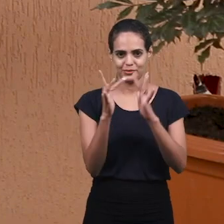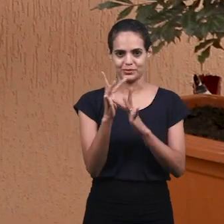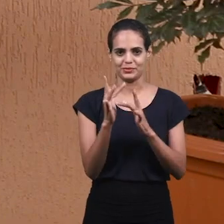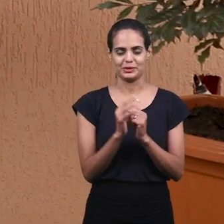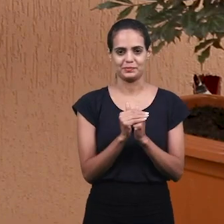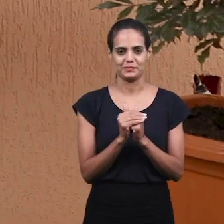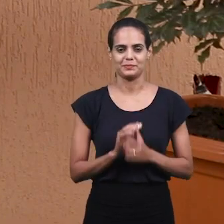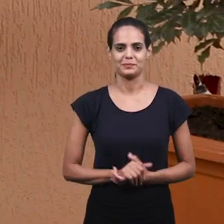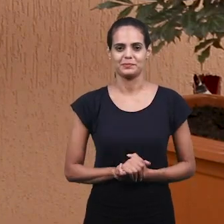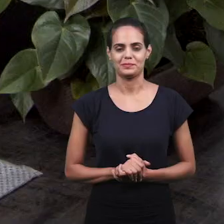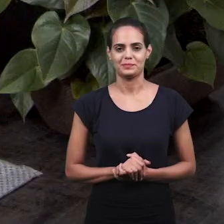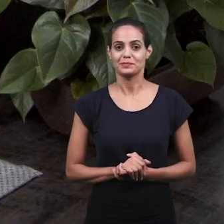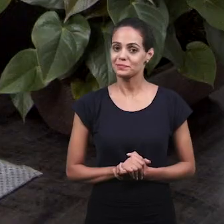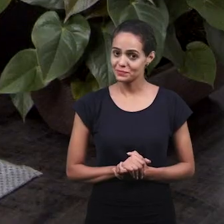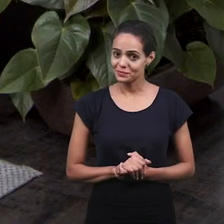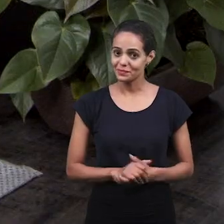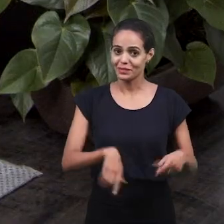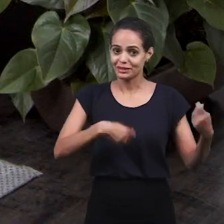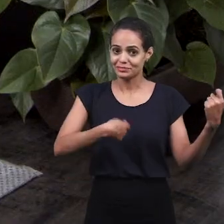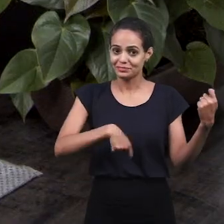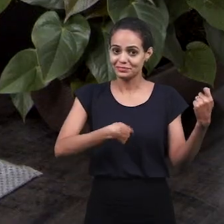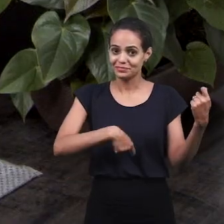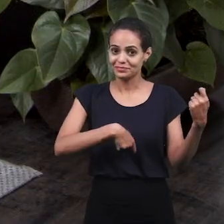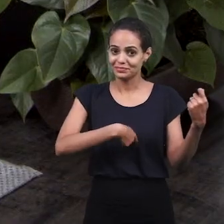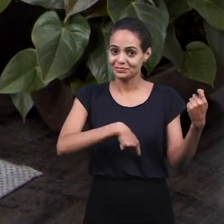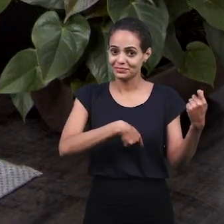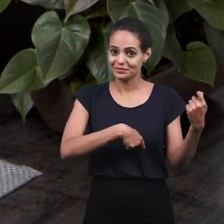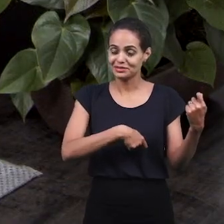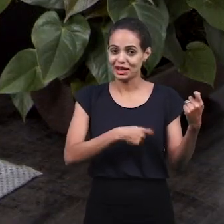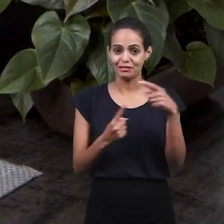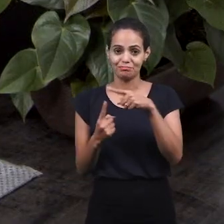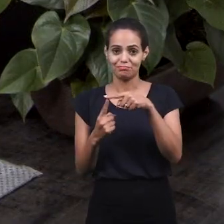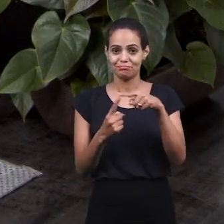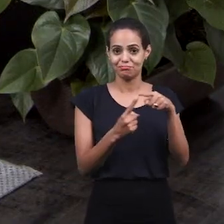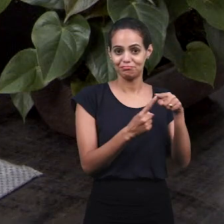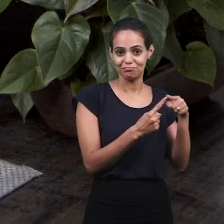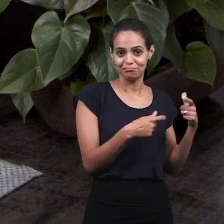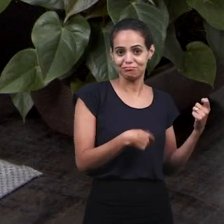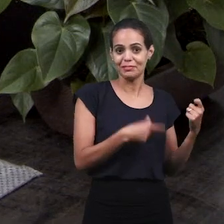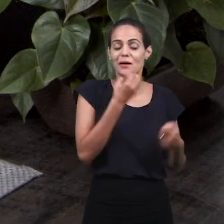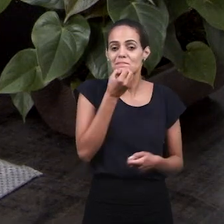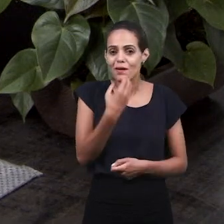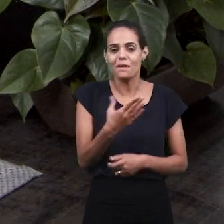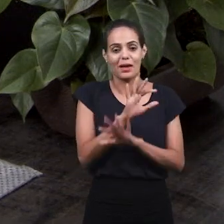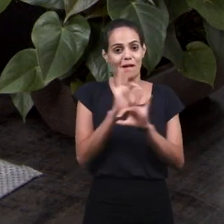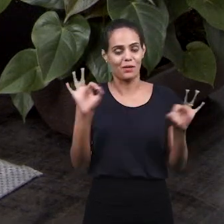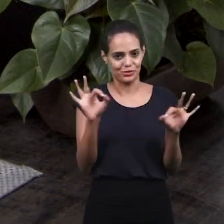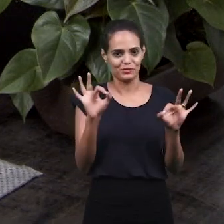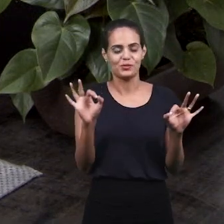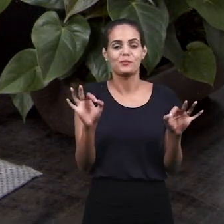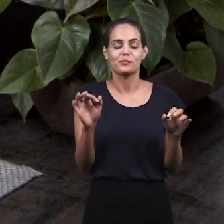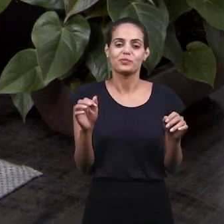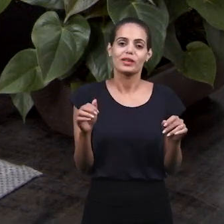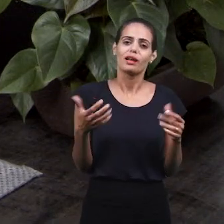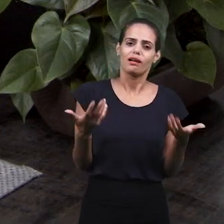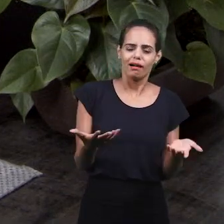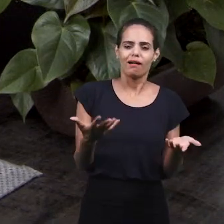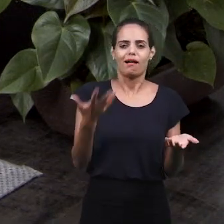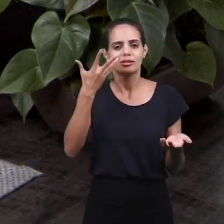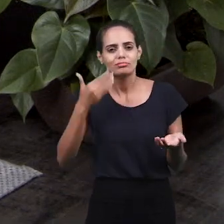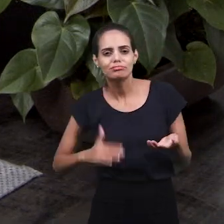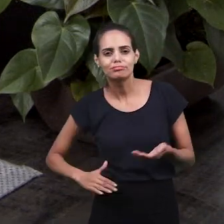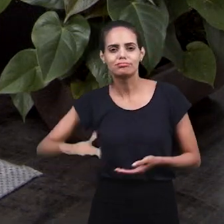du Seigneur Jésus. Jouer un instrument et avec lui louer le Seigneur, c'est très bon. Et beaucoup